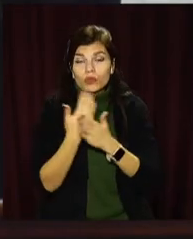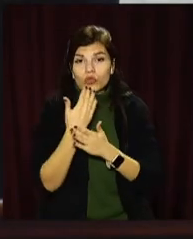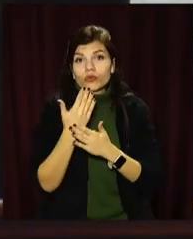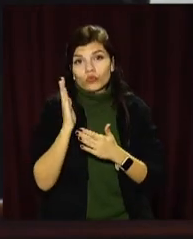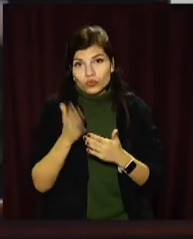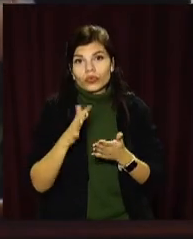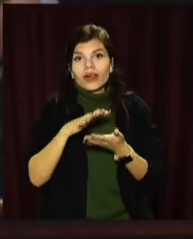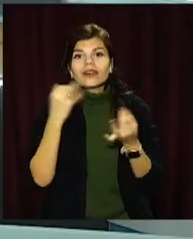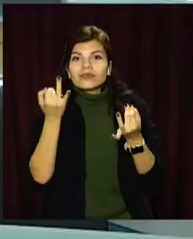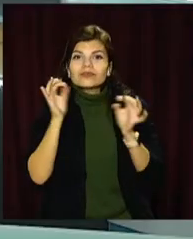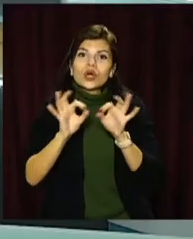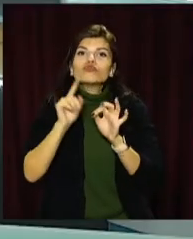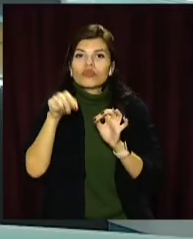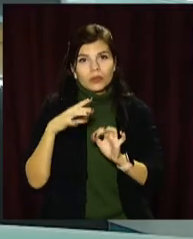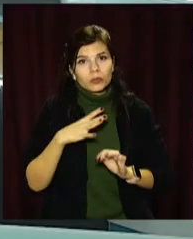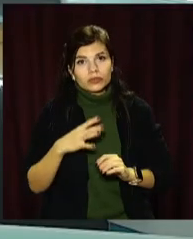новин.